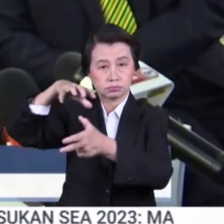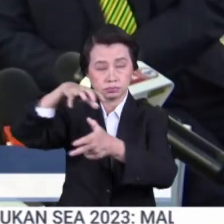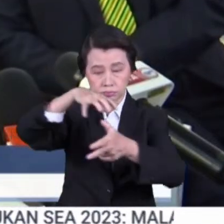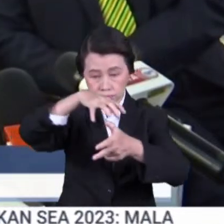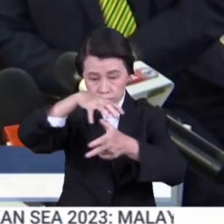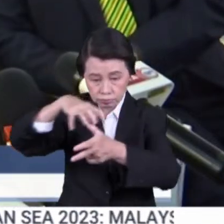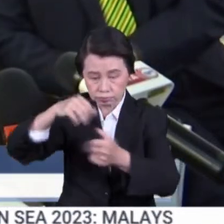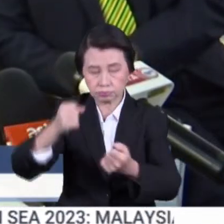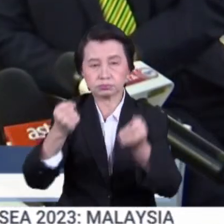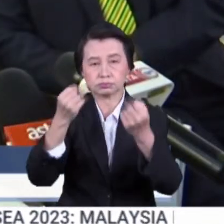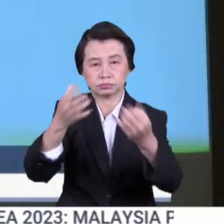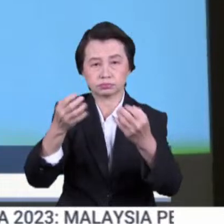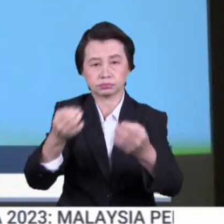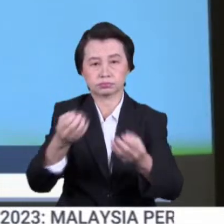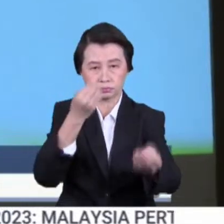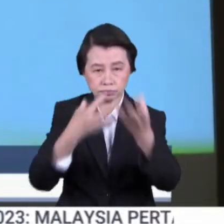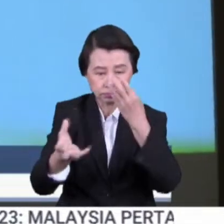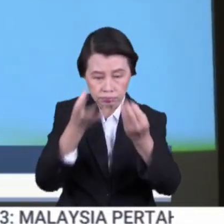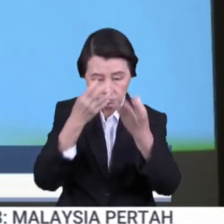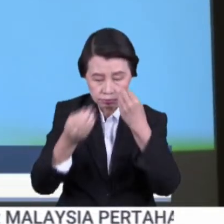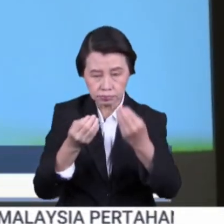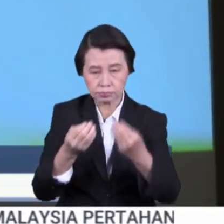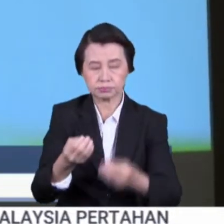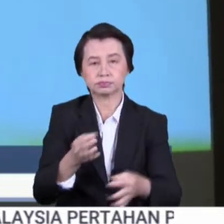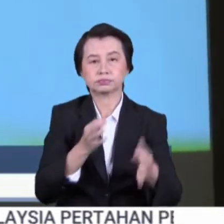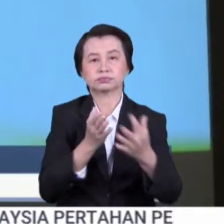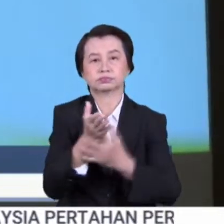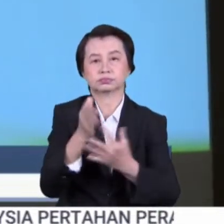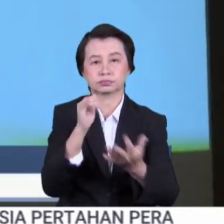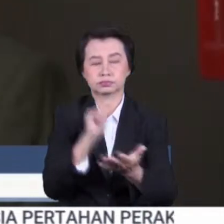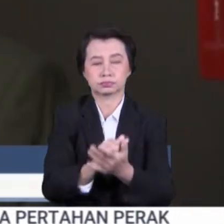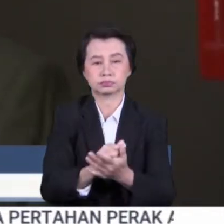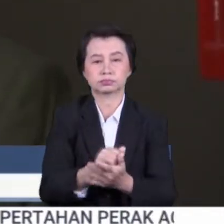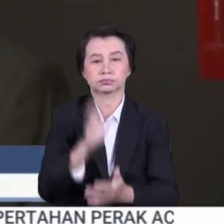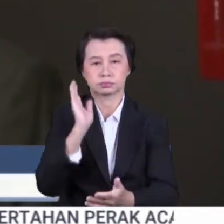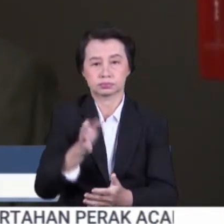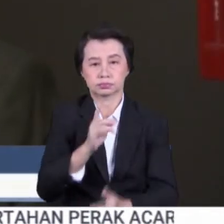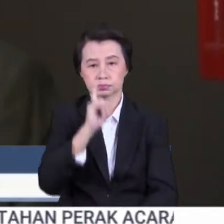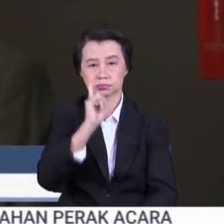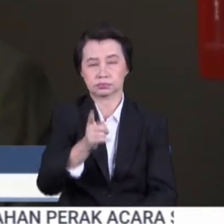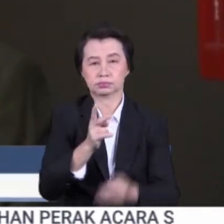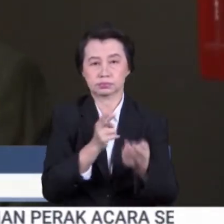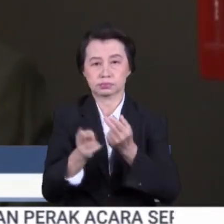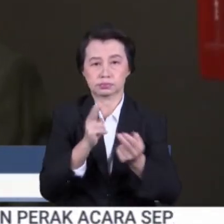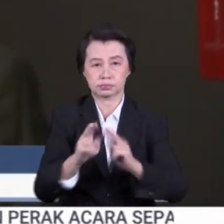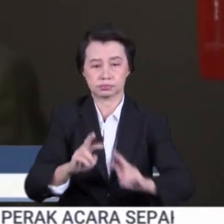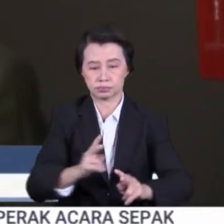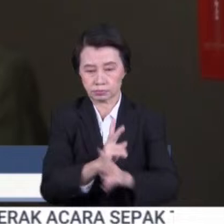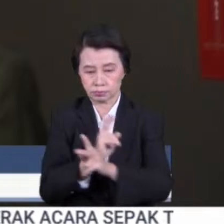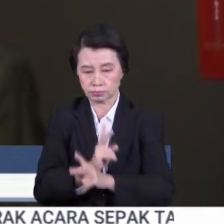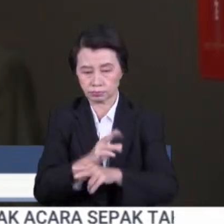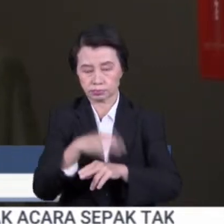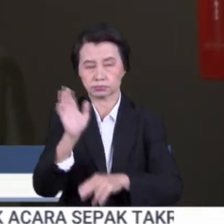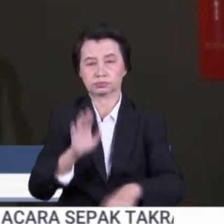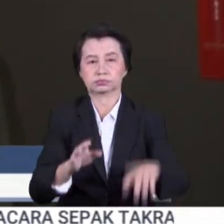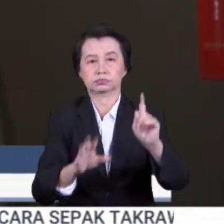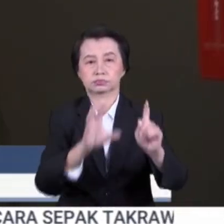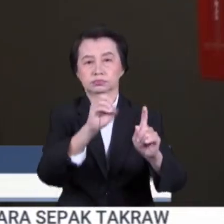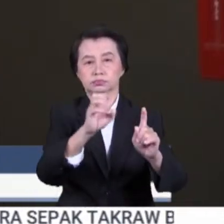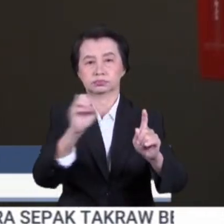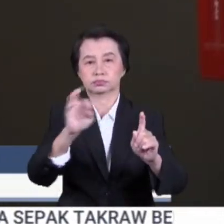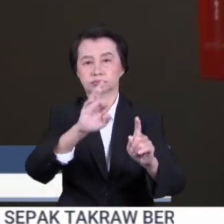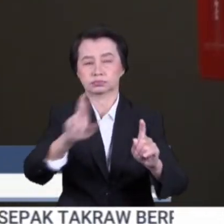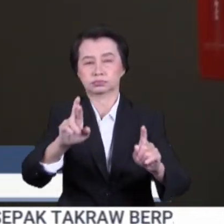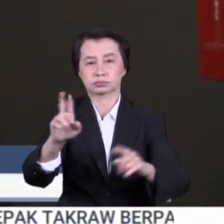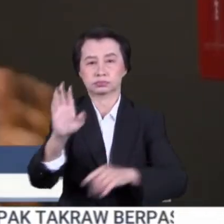short possible time. Jelasnya melaluinya juga akan memastikan usaha pemuliharaan lebih 100,000 hektar